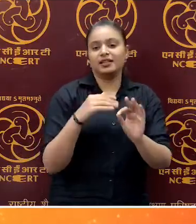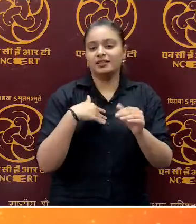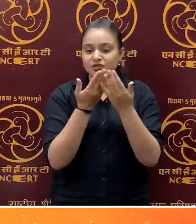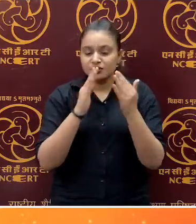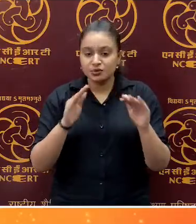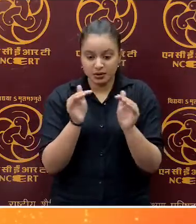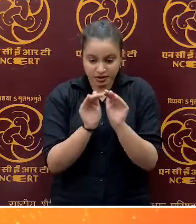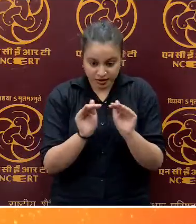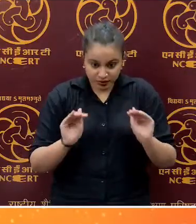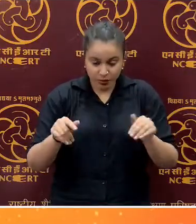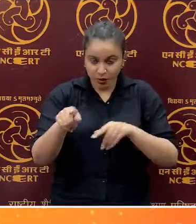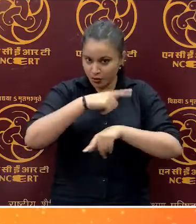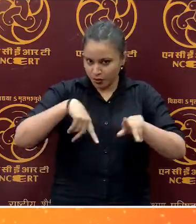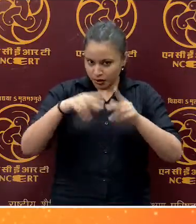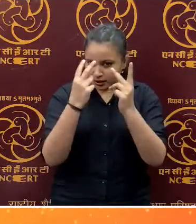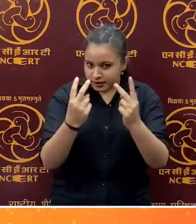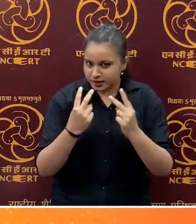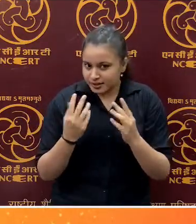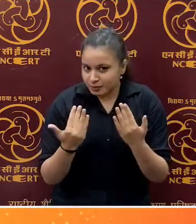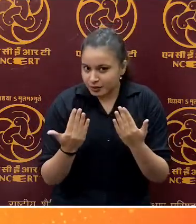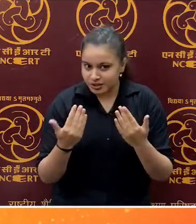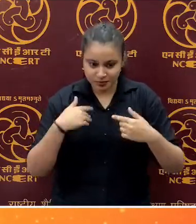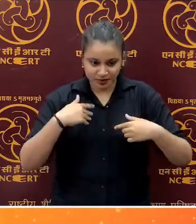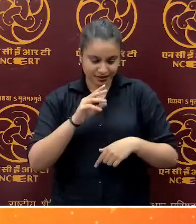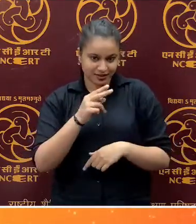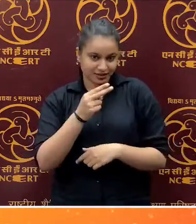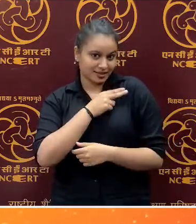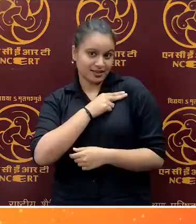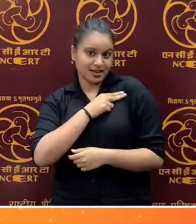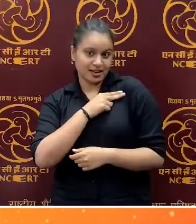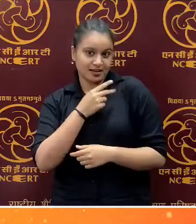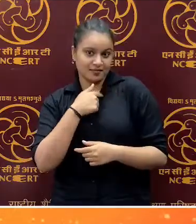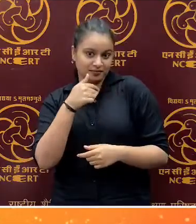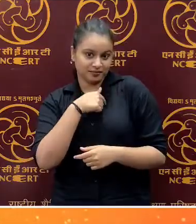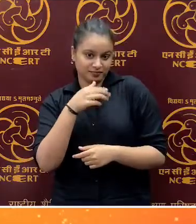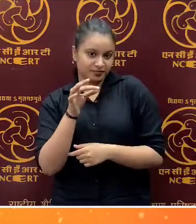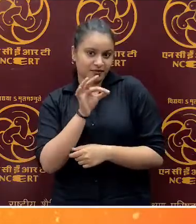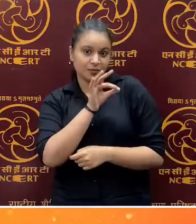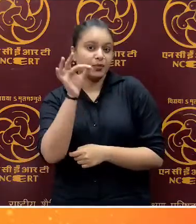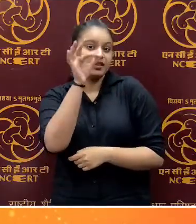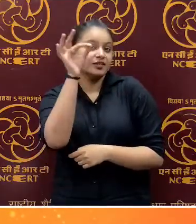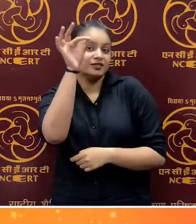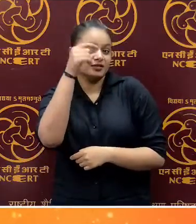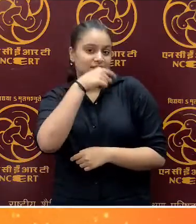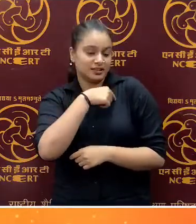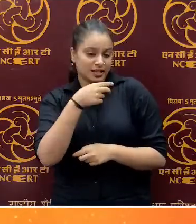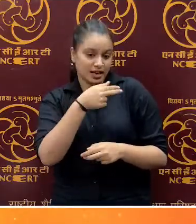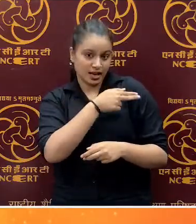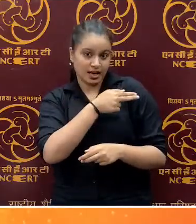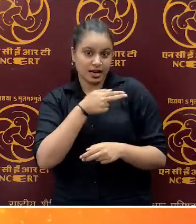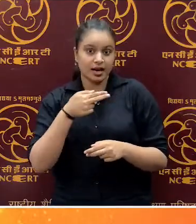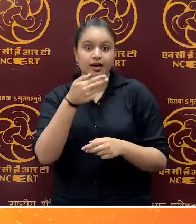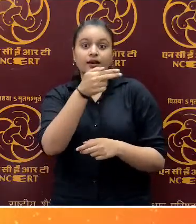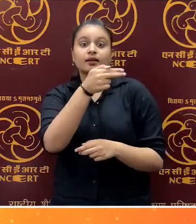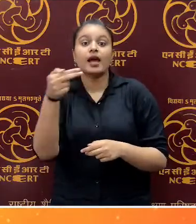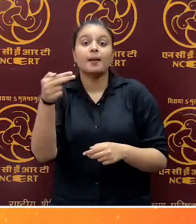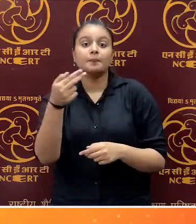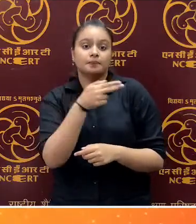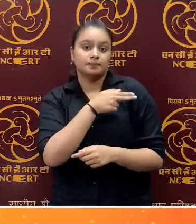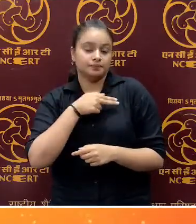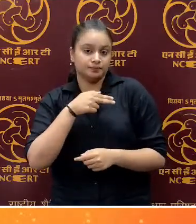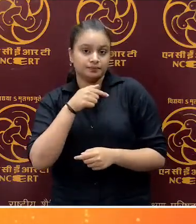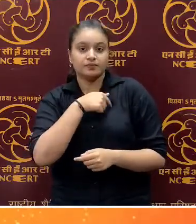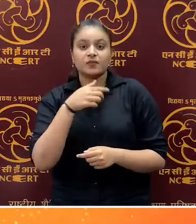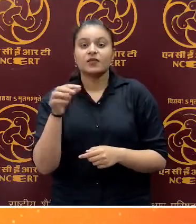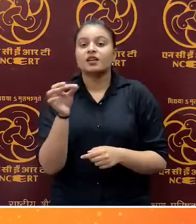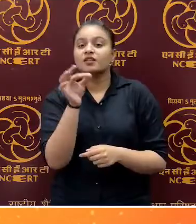बच्चे देख पा रहे हैं, जैसा कि आज मैं एक छोटा सा प्रॉप भी पहन कर आई हूँ, जिसके ऊपर मैंने अपना नाम लिखा है, and it's a